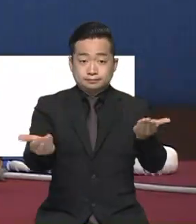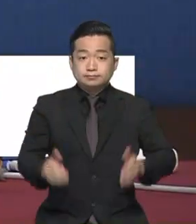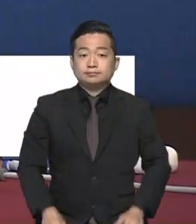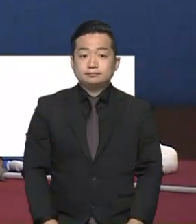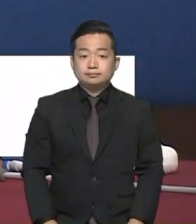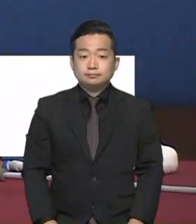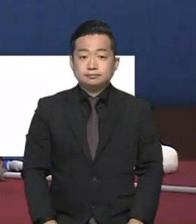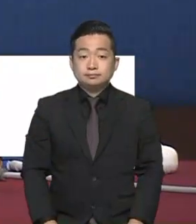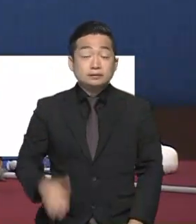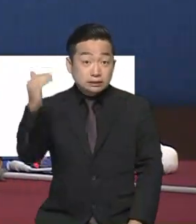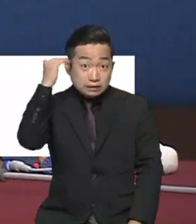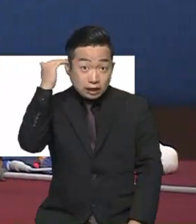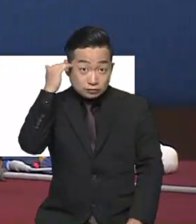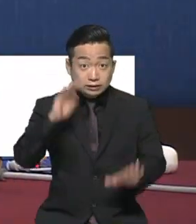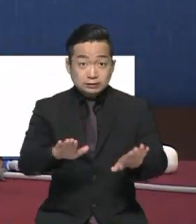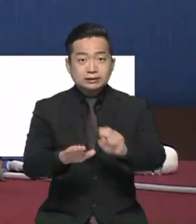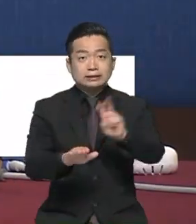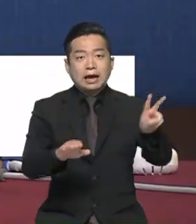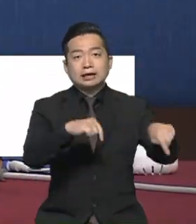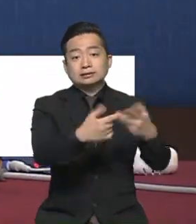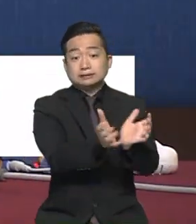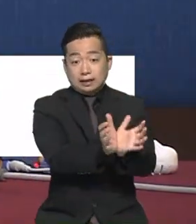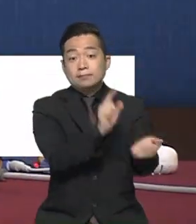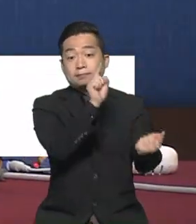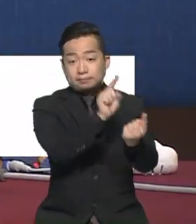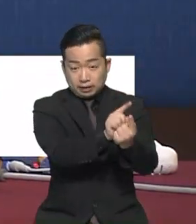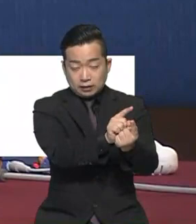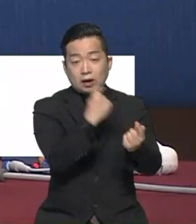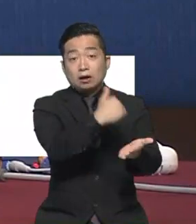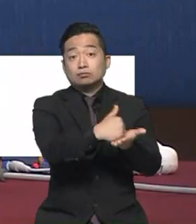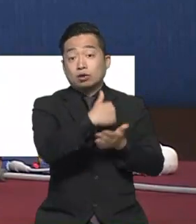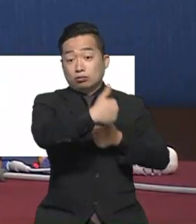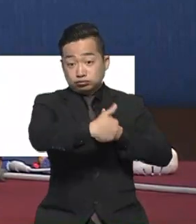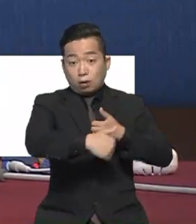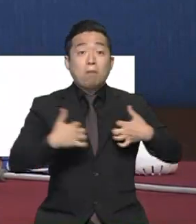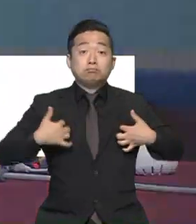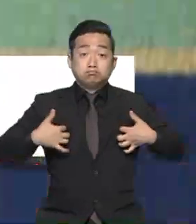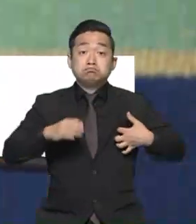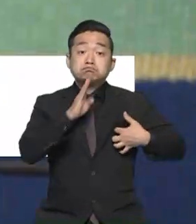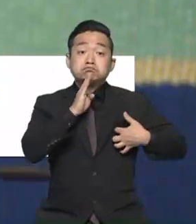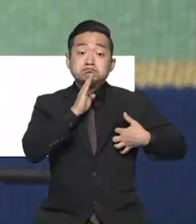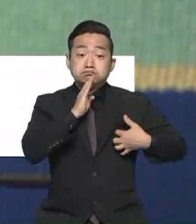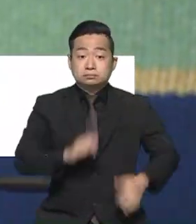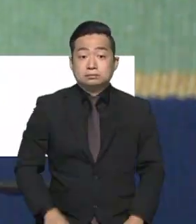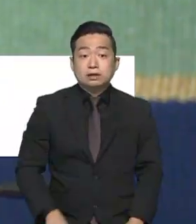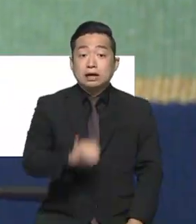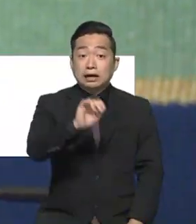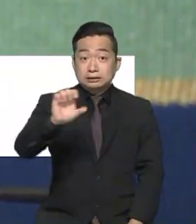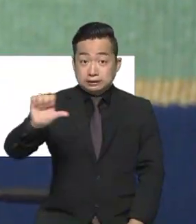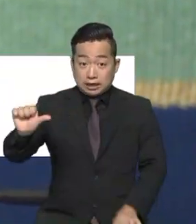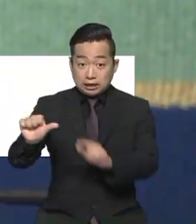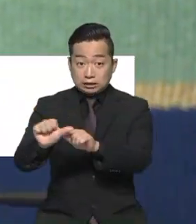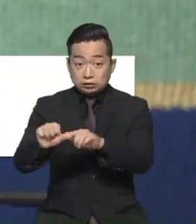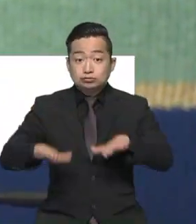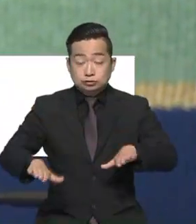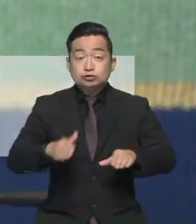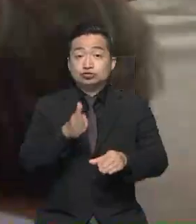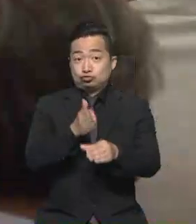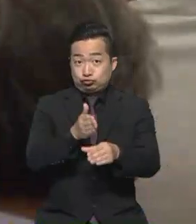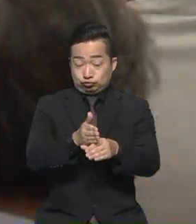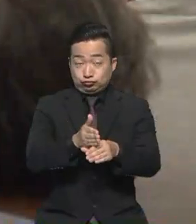And I have received a request from the opposition party to meet, and I will do so happily. We are neutral. We do not take